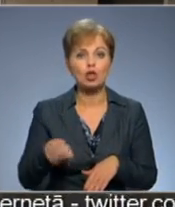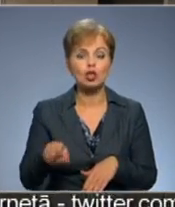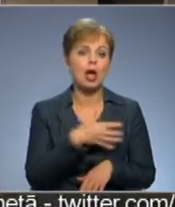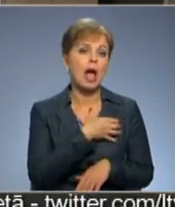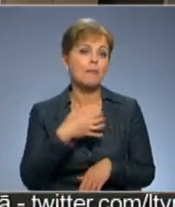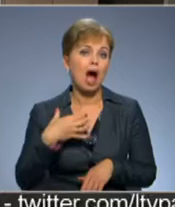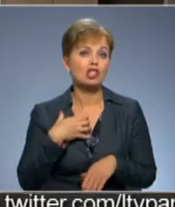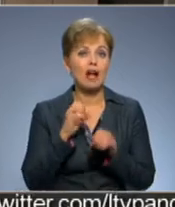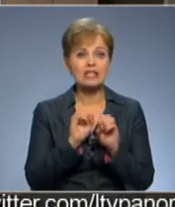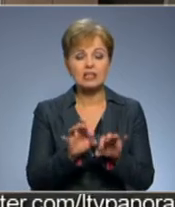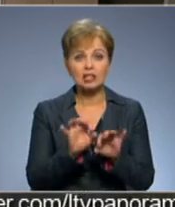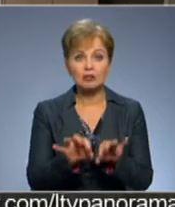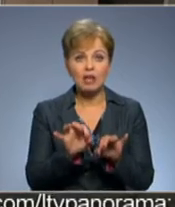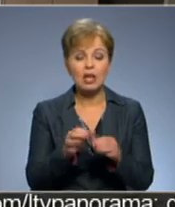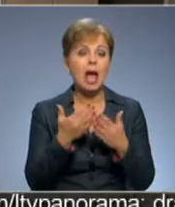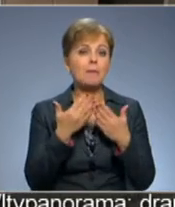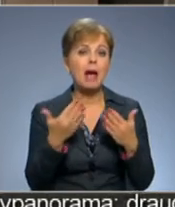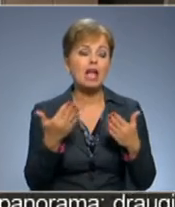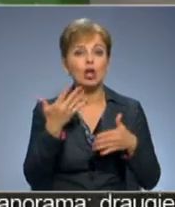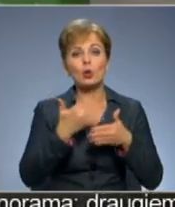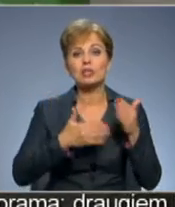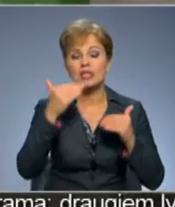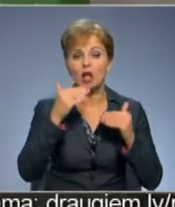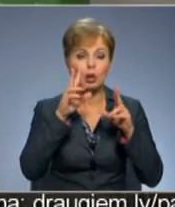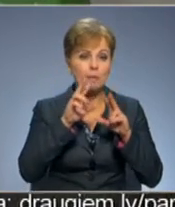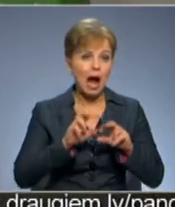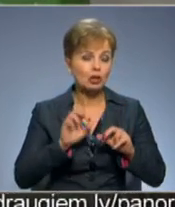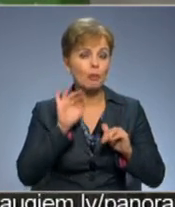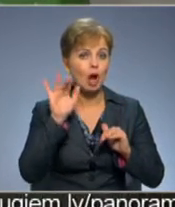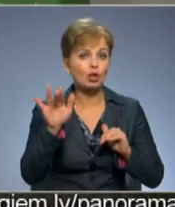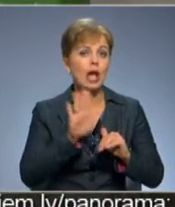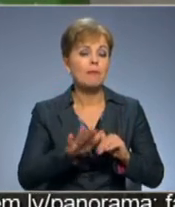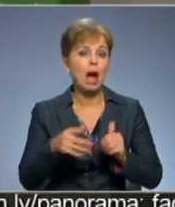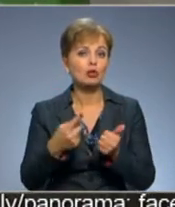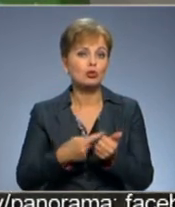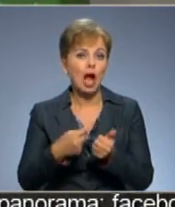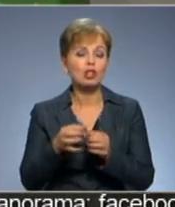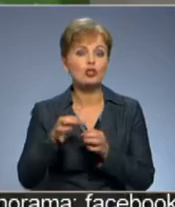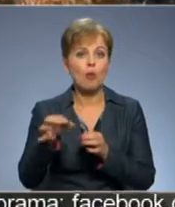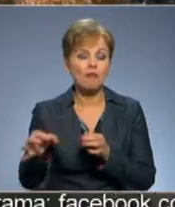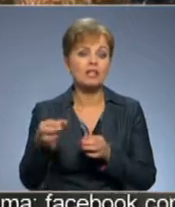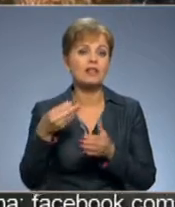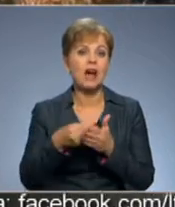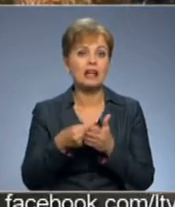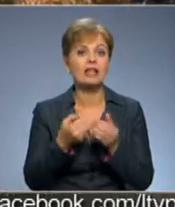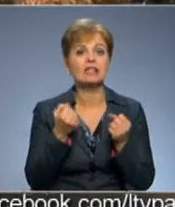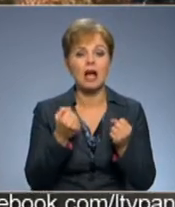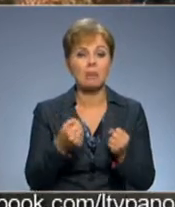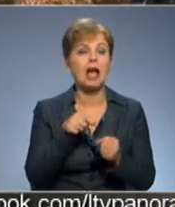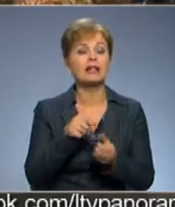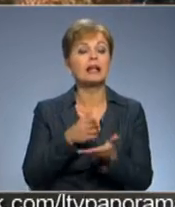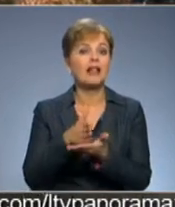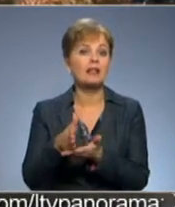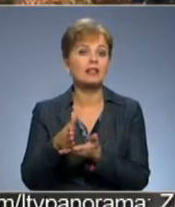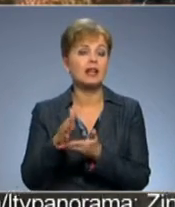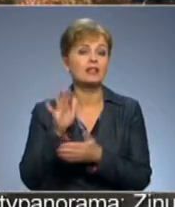pašvaldībā stāsta, ka papētot pēdējo gadu statistiku un prognozes, bērnu skaits novadā vērtējams kā stabils. Tā tendence, skatoties tālāk